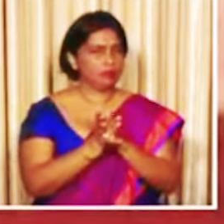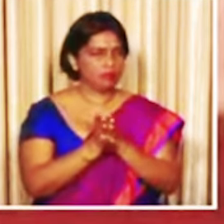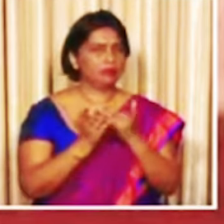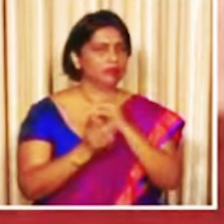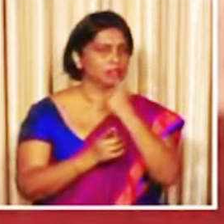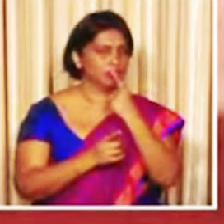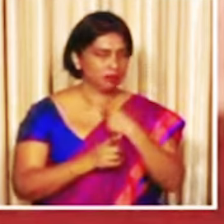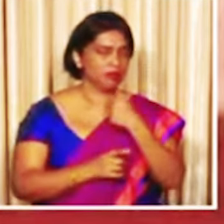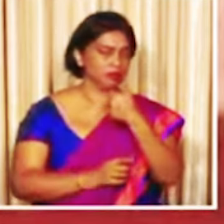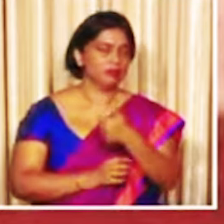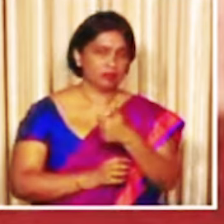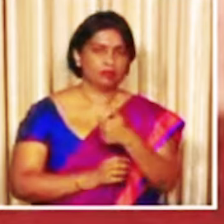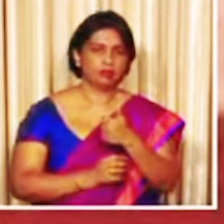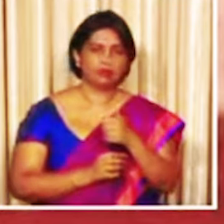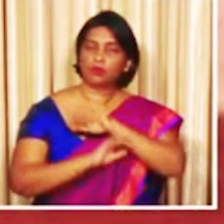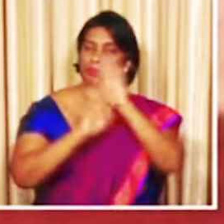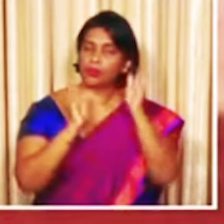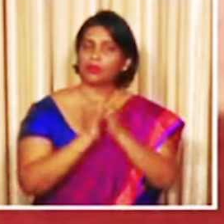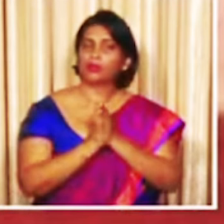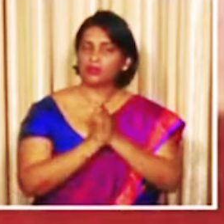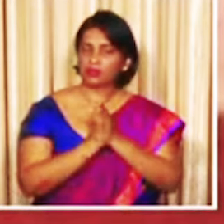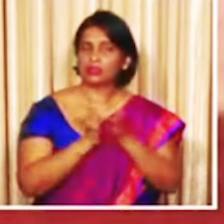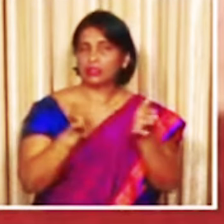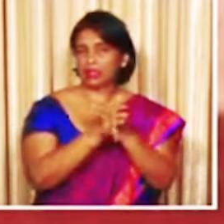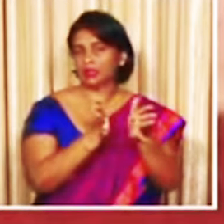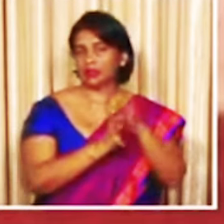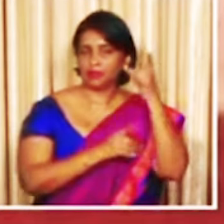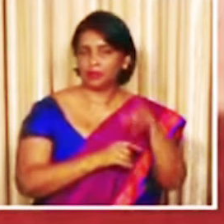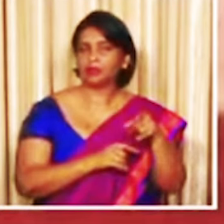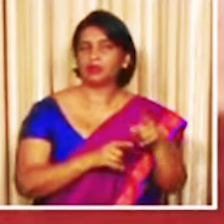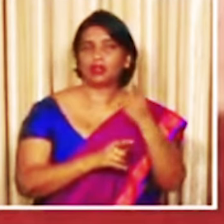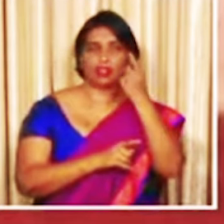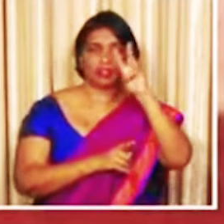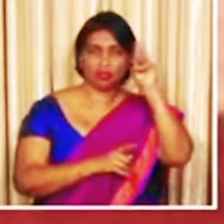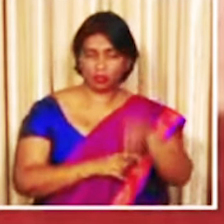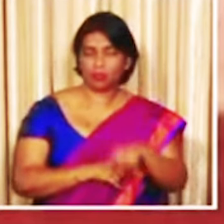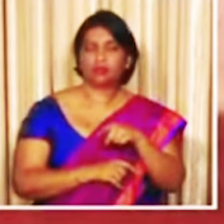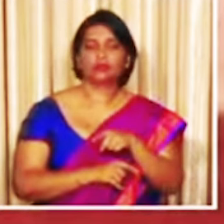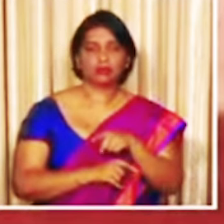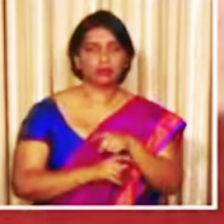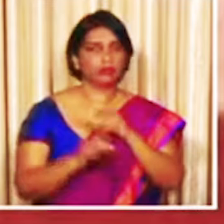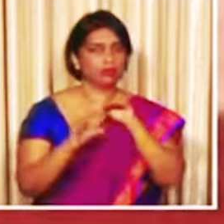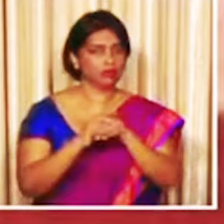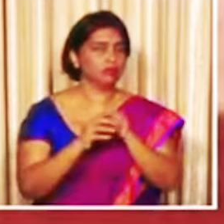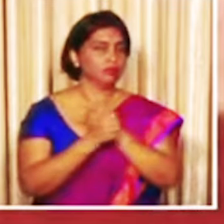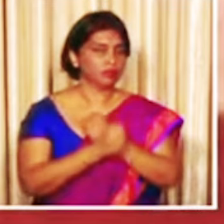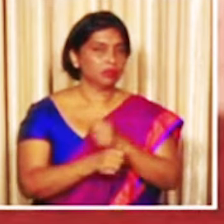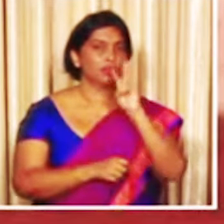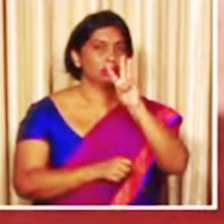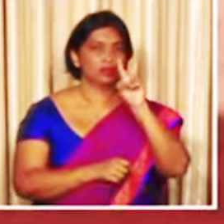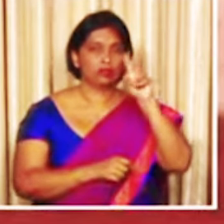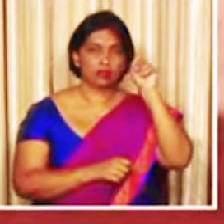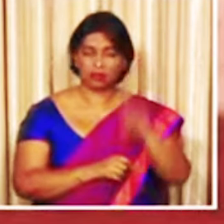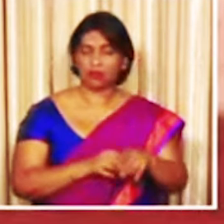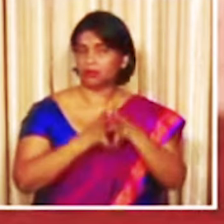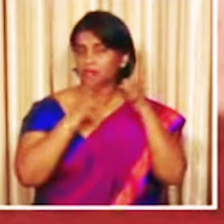කියන කාරණාව හරි මොකද තියෙන සමස්ත අපේ තියෙන ඉඩ ප්‍රමාණයක මේ ඉන්න 13000කට විතර පුළුවන් වෙච්ච සිරකරු ප්‍රමාණය 32000කට විතර